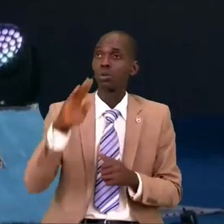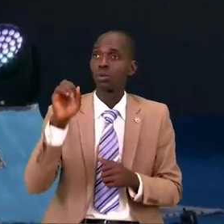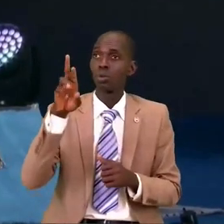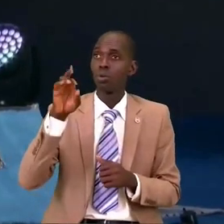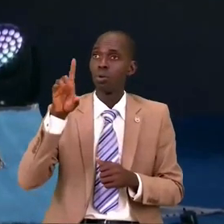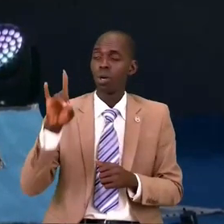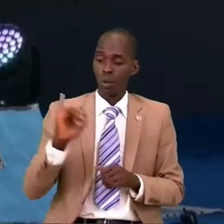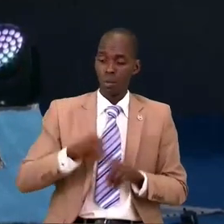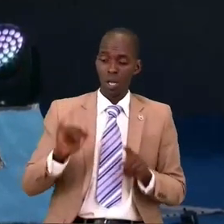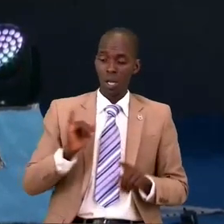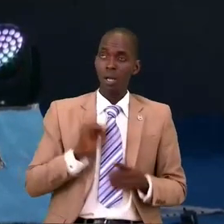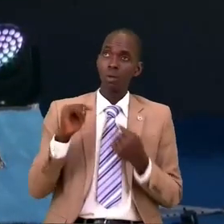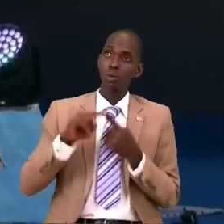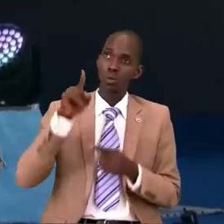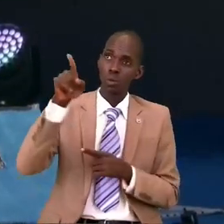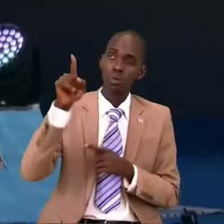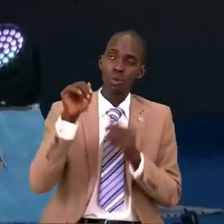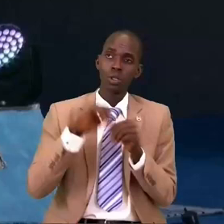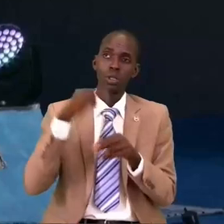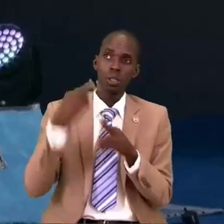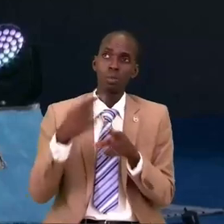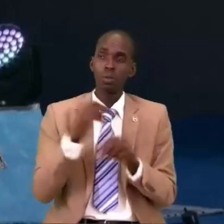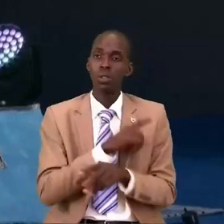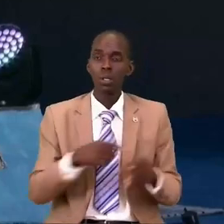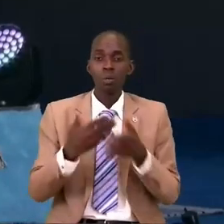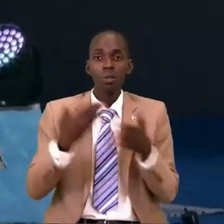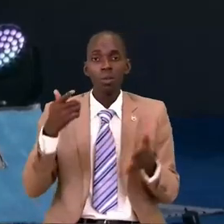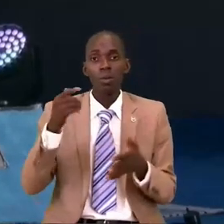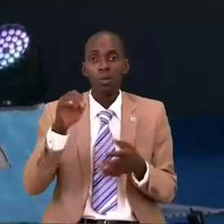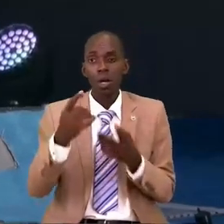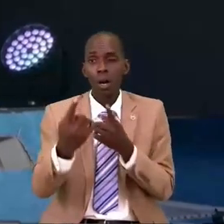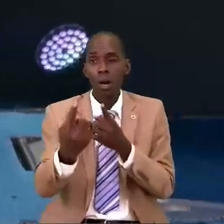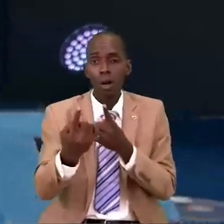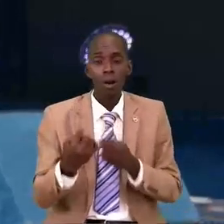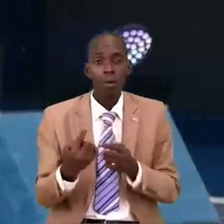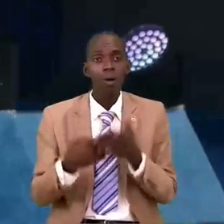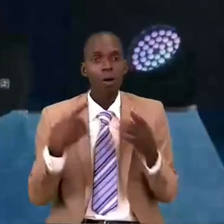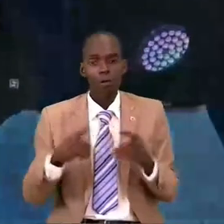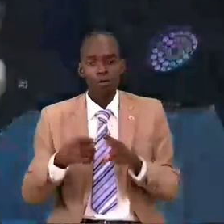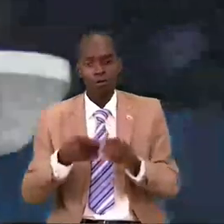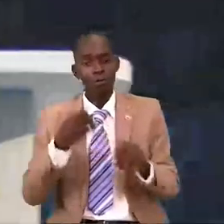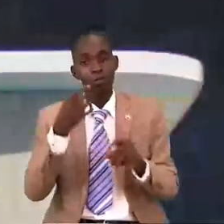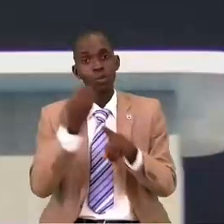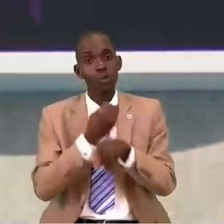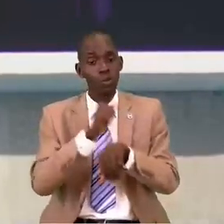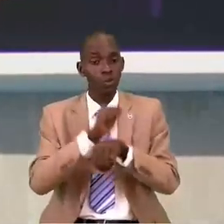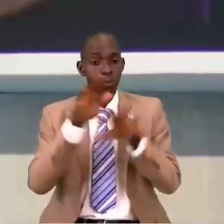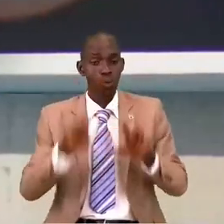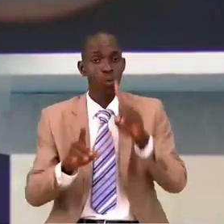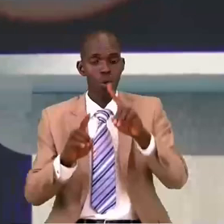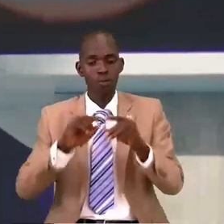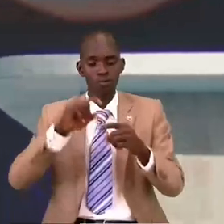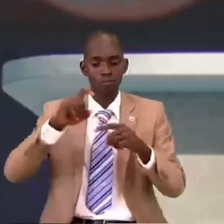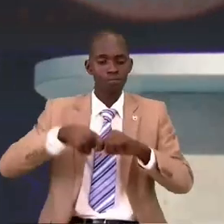comprennent, il a mis une pierre des cinq et lui a lancé ça. Et cela